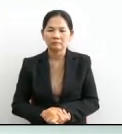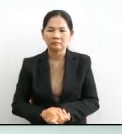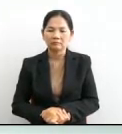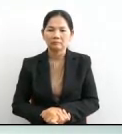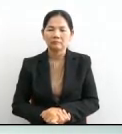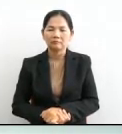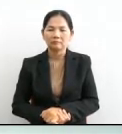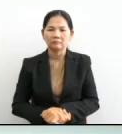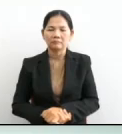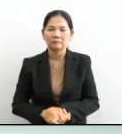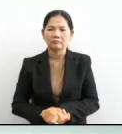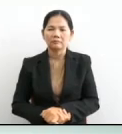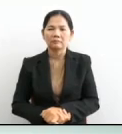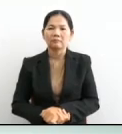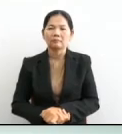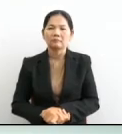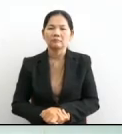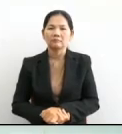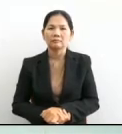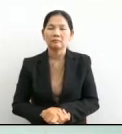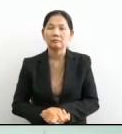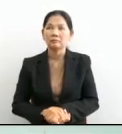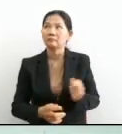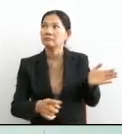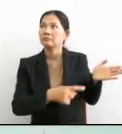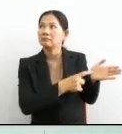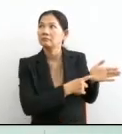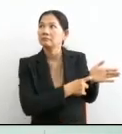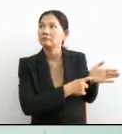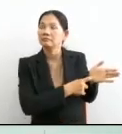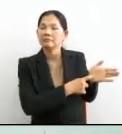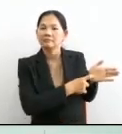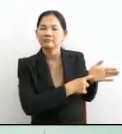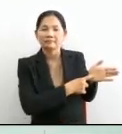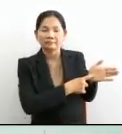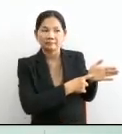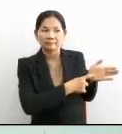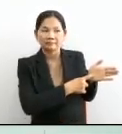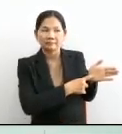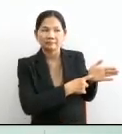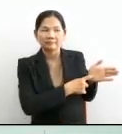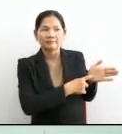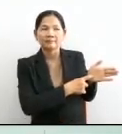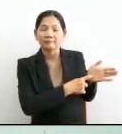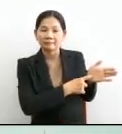chà lấy con mơ mơ mơ rụt đàn này cổ cam nha con chà chẳng kia cổ bông thua ấy nha con